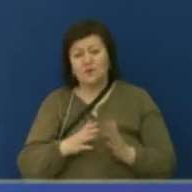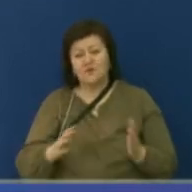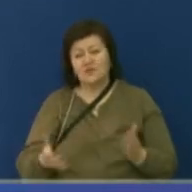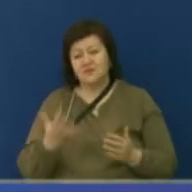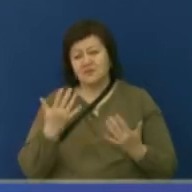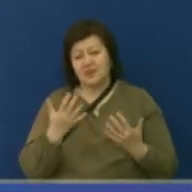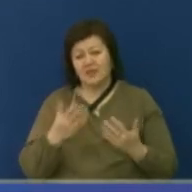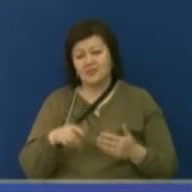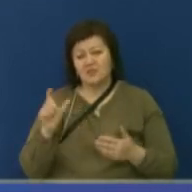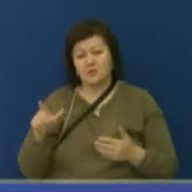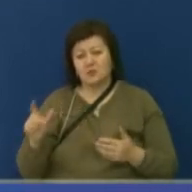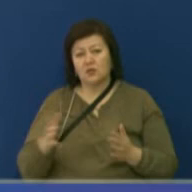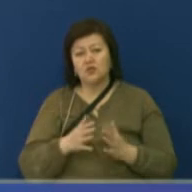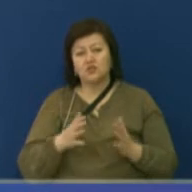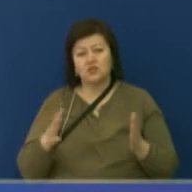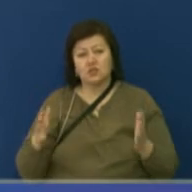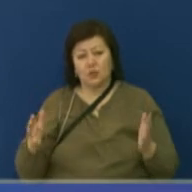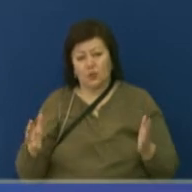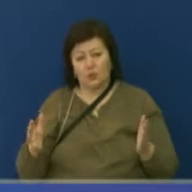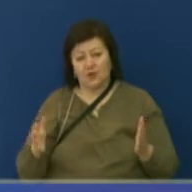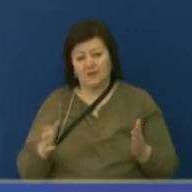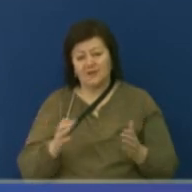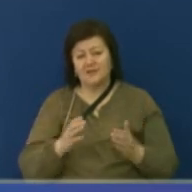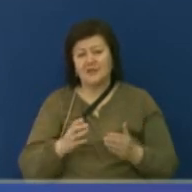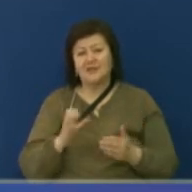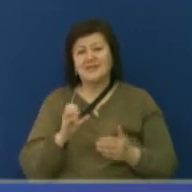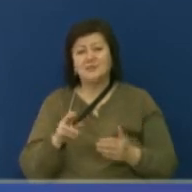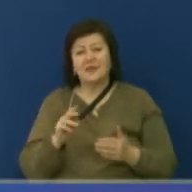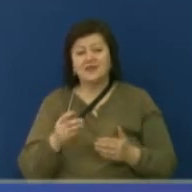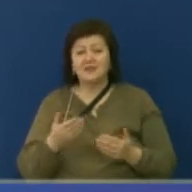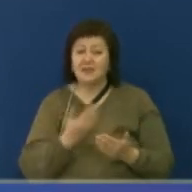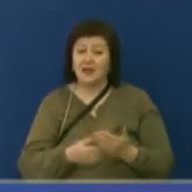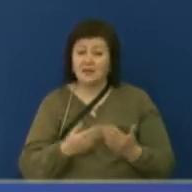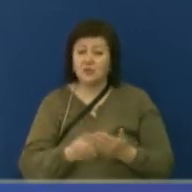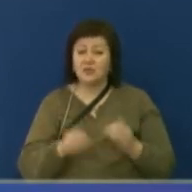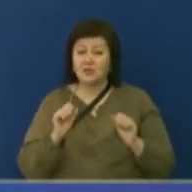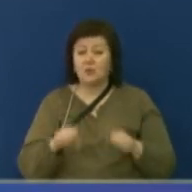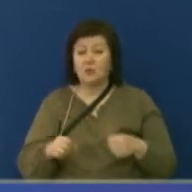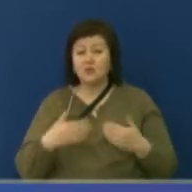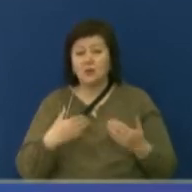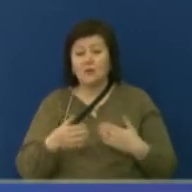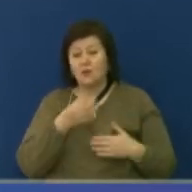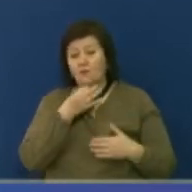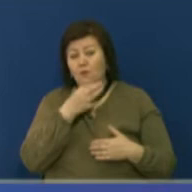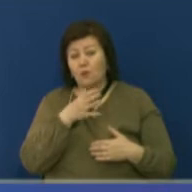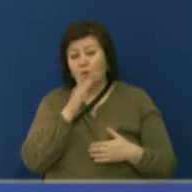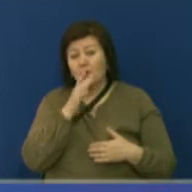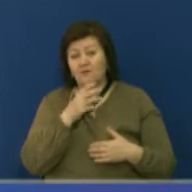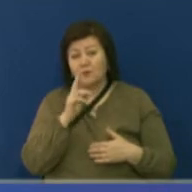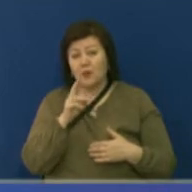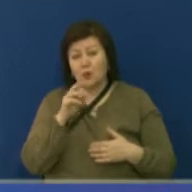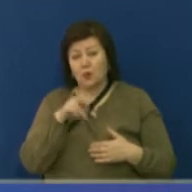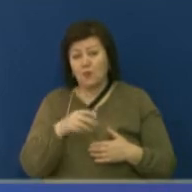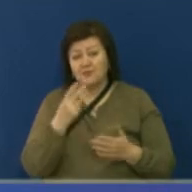пациентов, получающих лечение широкого спектра, говорят врачи. Кроме того, за консультацией можно обратиться в любое время суток на единый колл-центр,